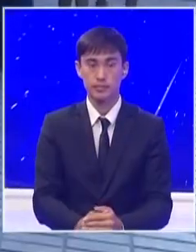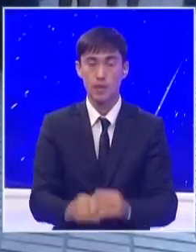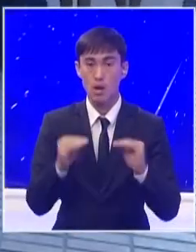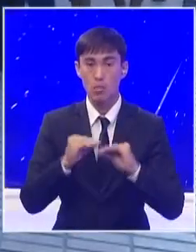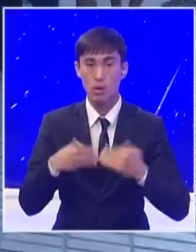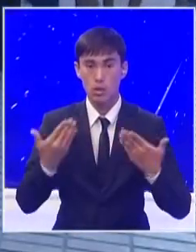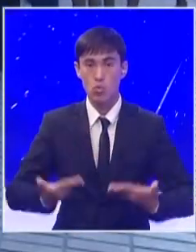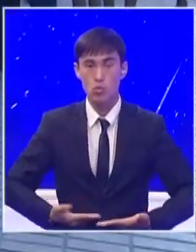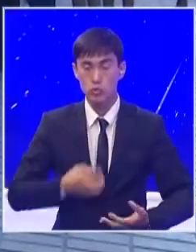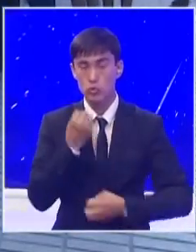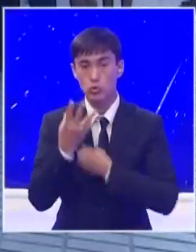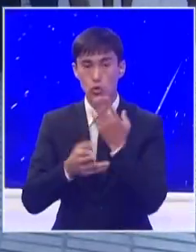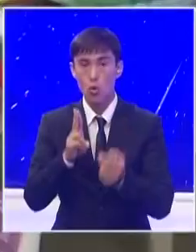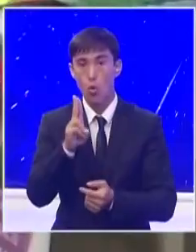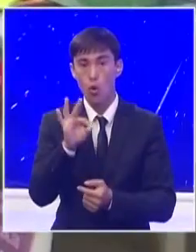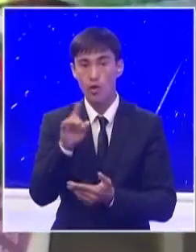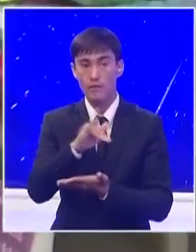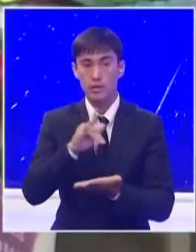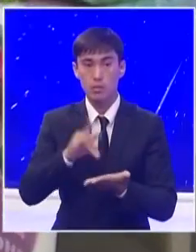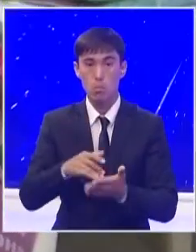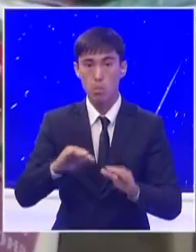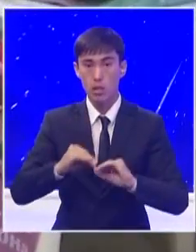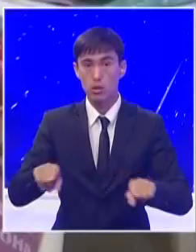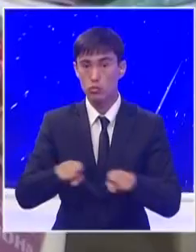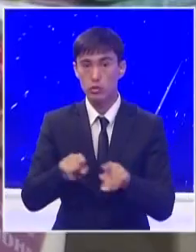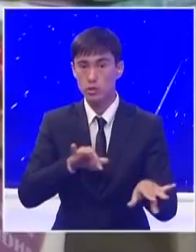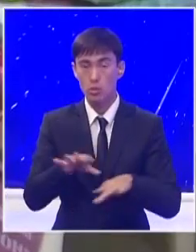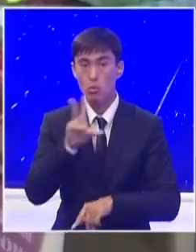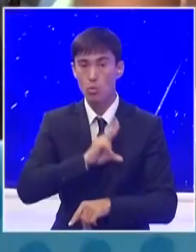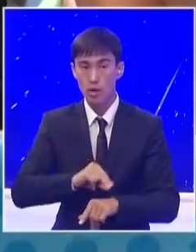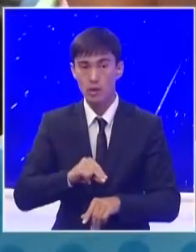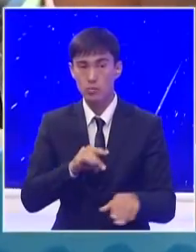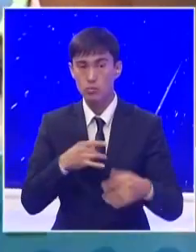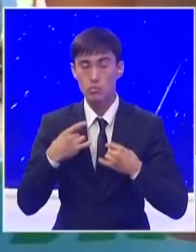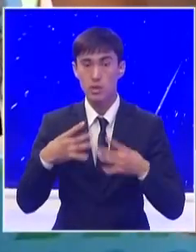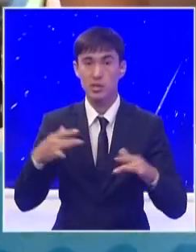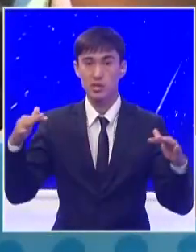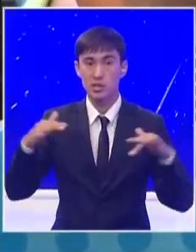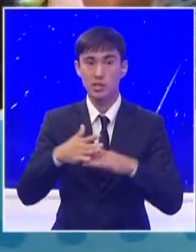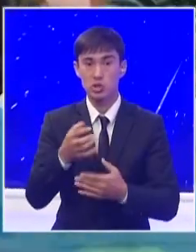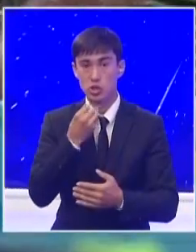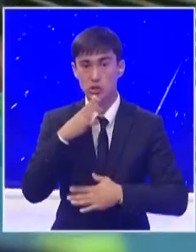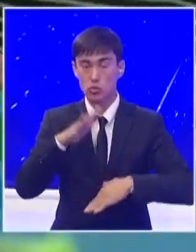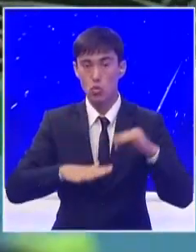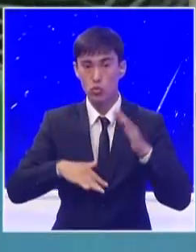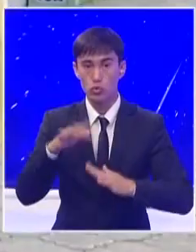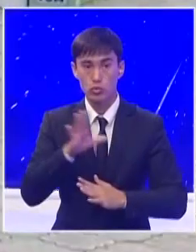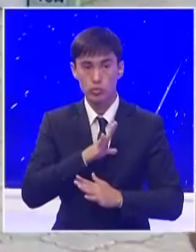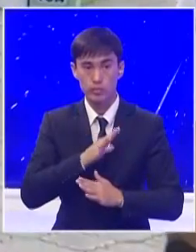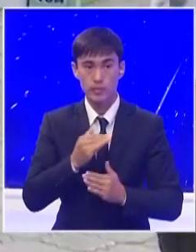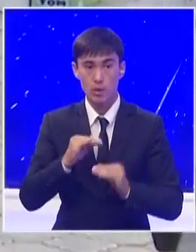Бала өмірдің гүлі. Қонаевта бұрын соңды балаларға арналған мұндай шара болмаған. Аталмыш мереке жиналғандарға жақсы көңіл күй сыйлаған